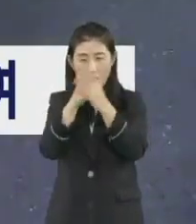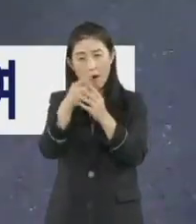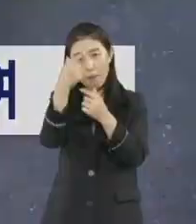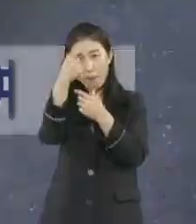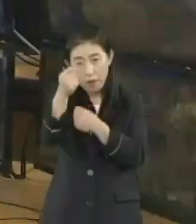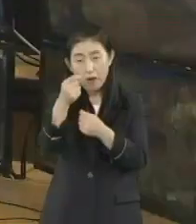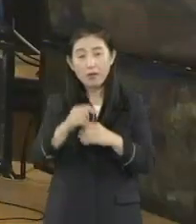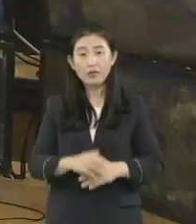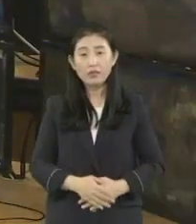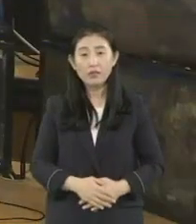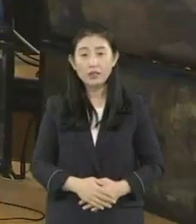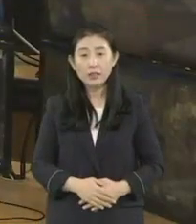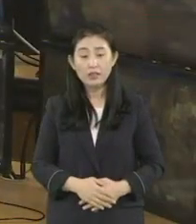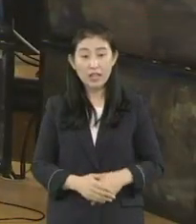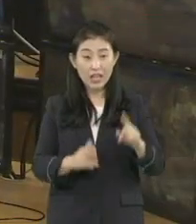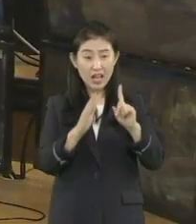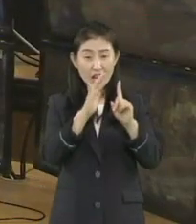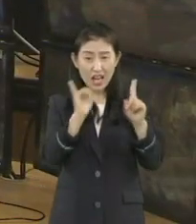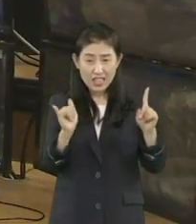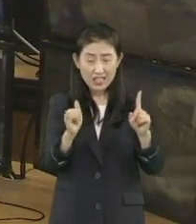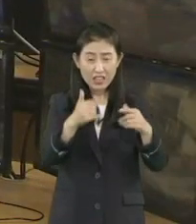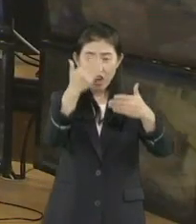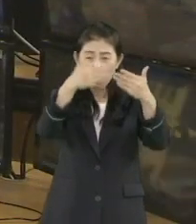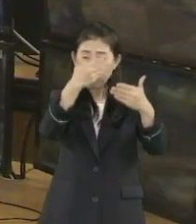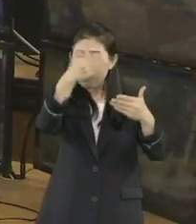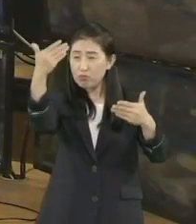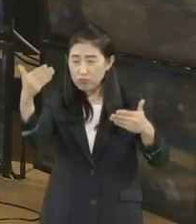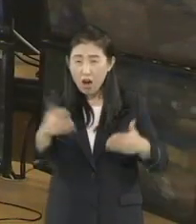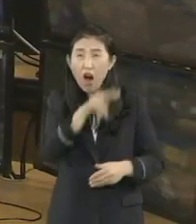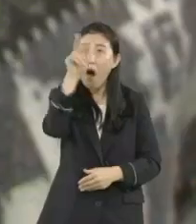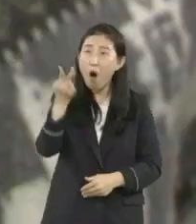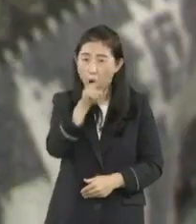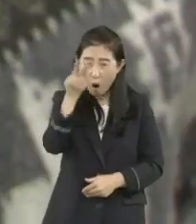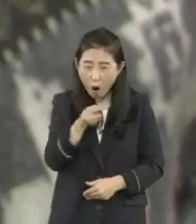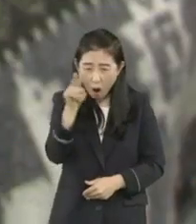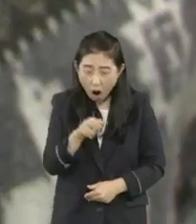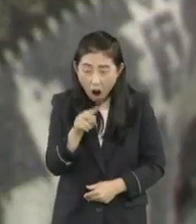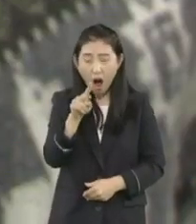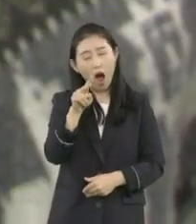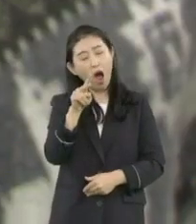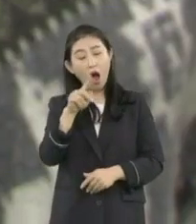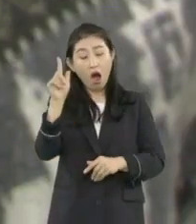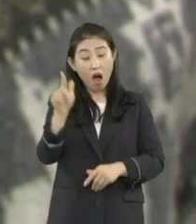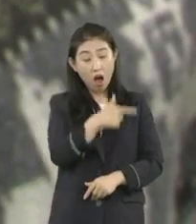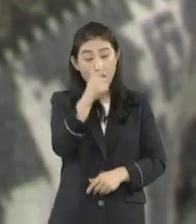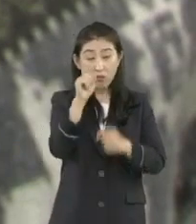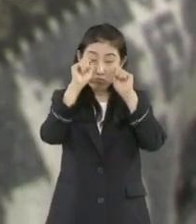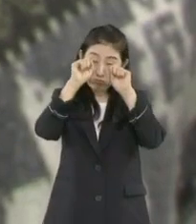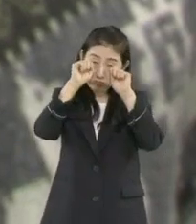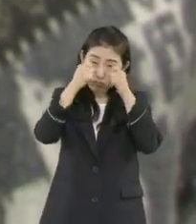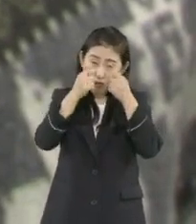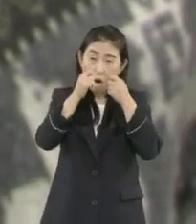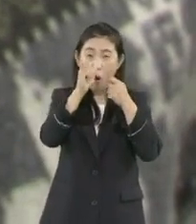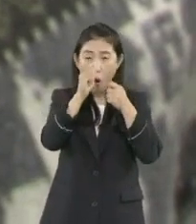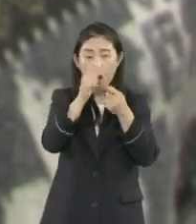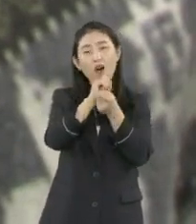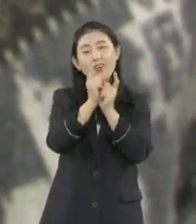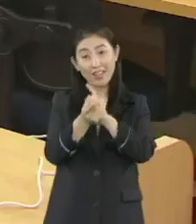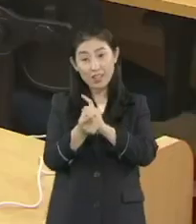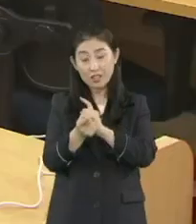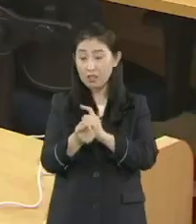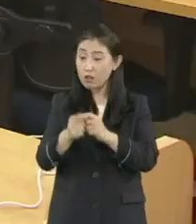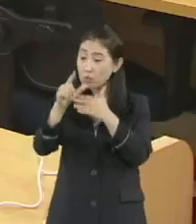뛰어납니다. 요원 한 사람이 한꺼번에 CCTV 수백 대를 배의 눈으로 온종일 지켜봐야 하는 관제센터